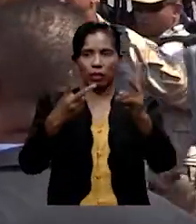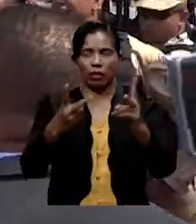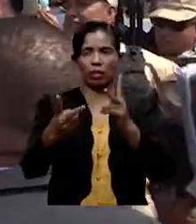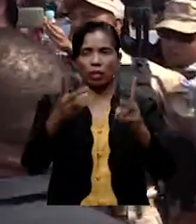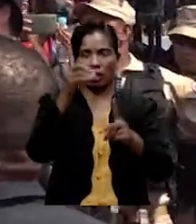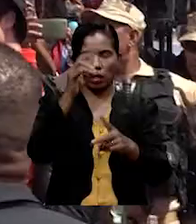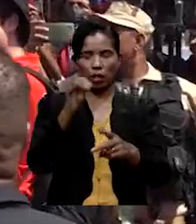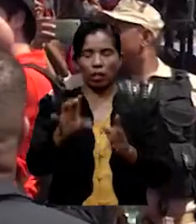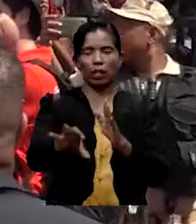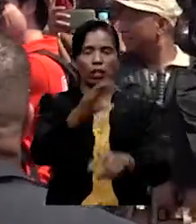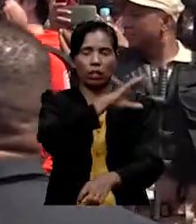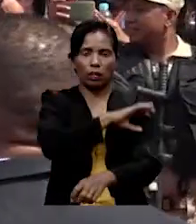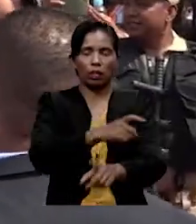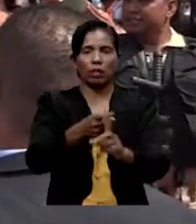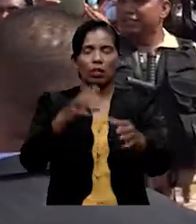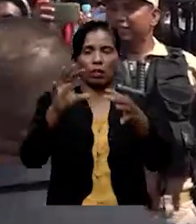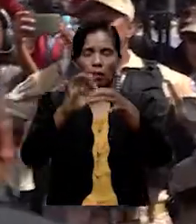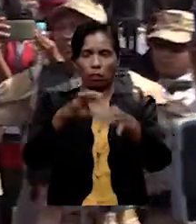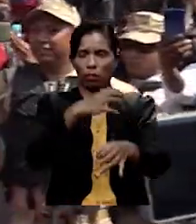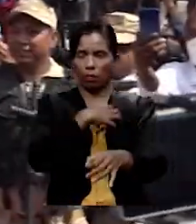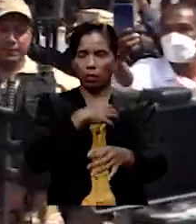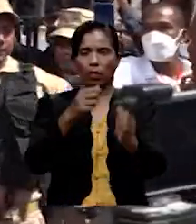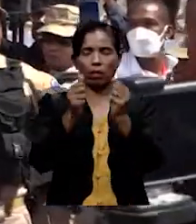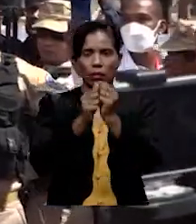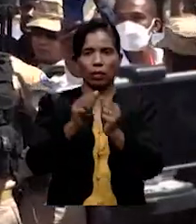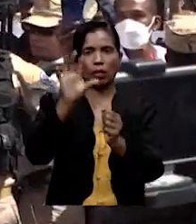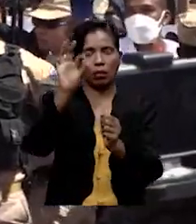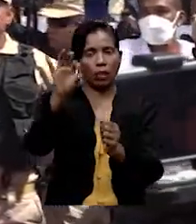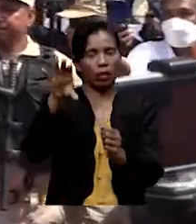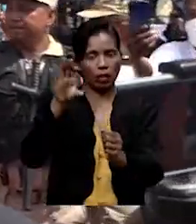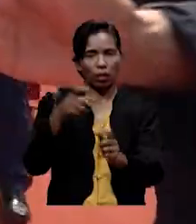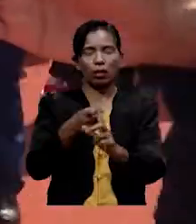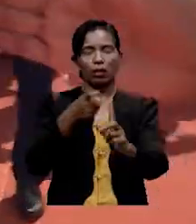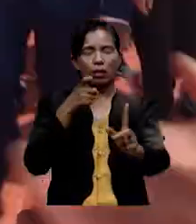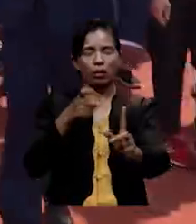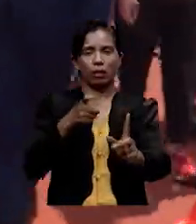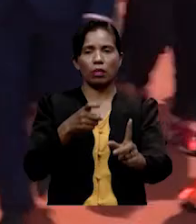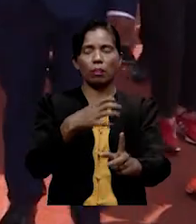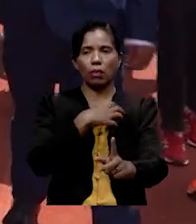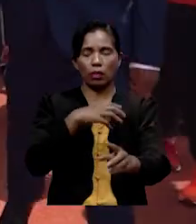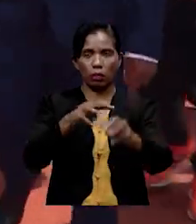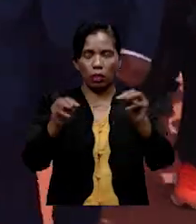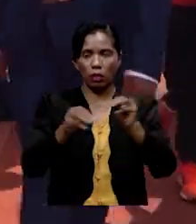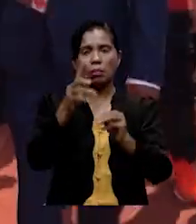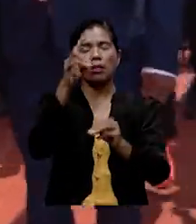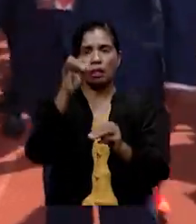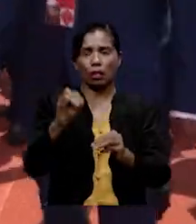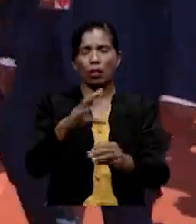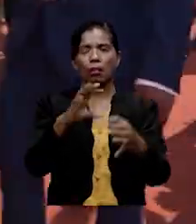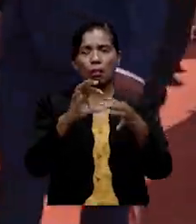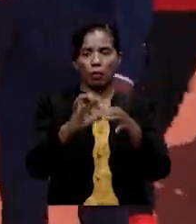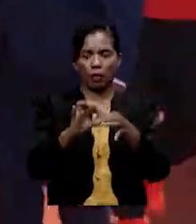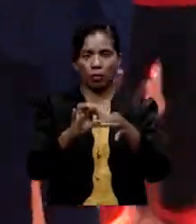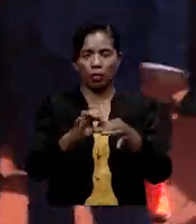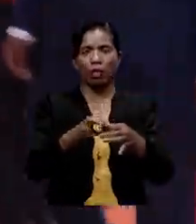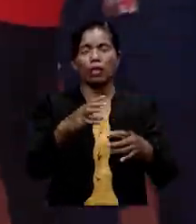Dili, hetan segurança usi membro Penitelli hamutuk atu siaresin komposto si komando Penitelli Municipio Dili, membro Unidade